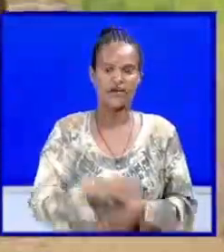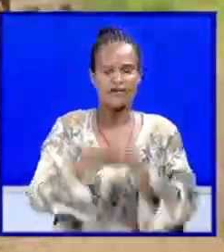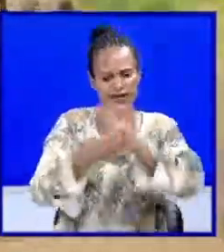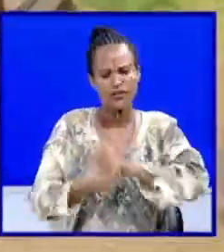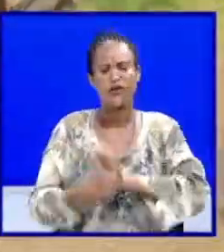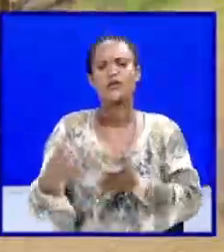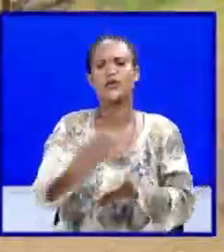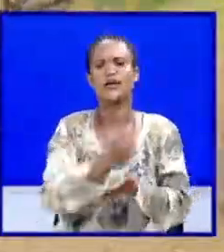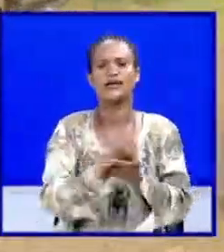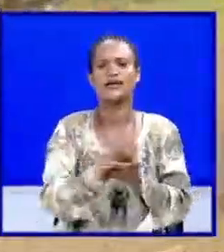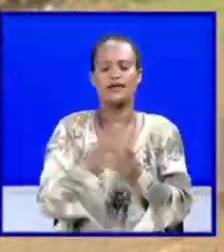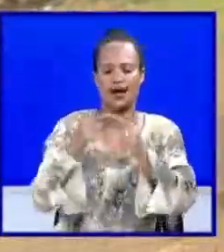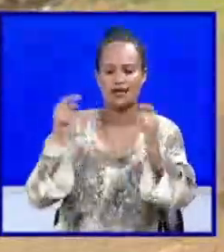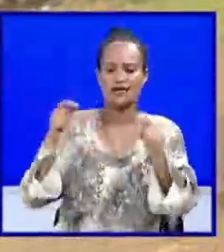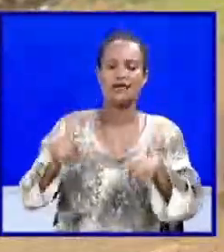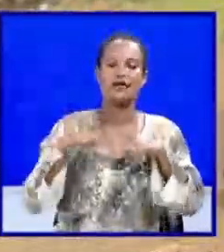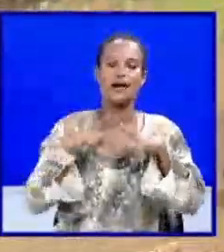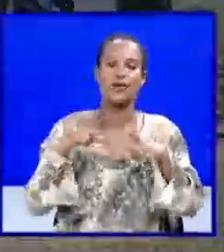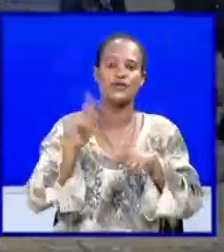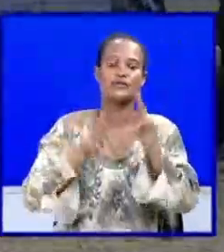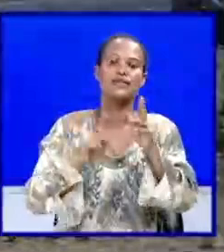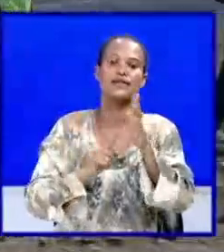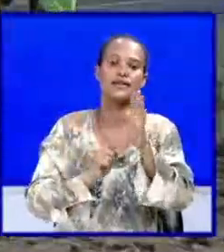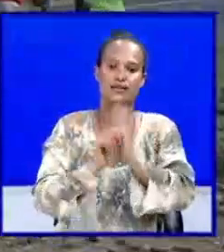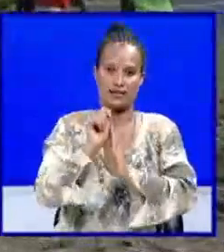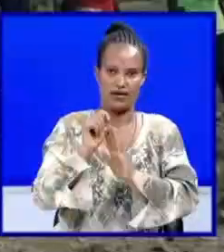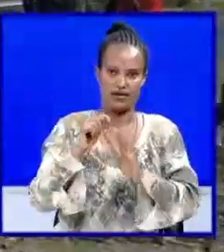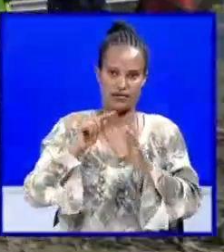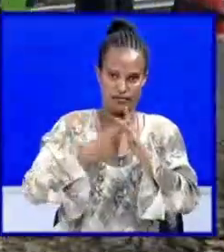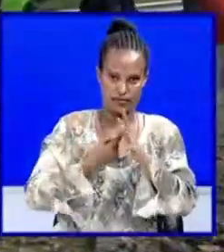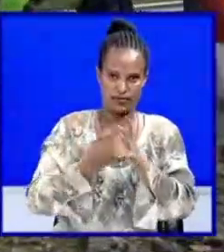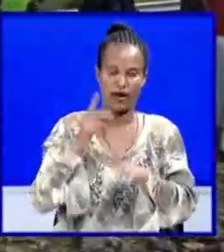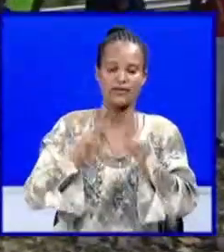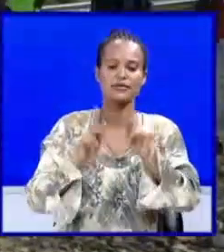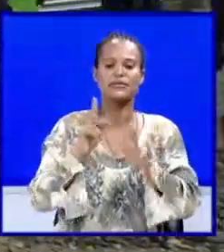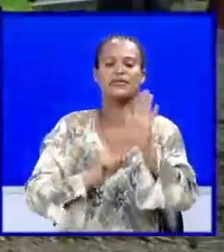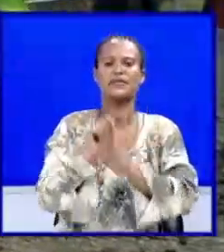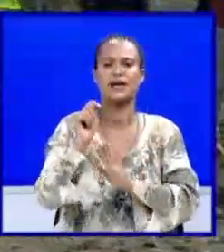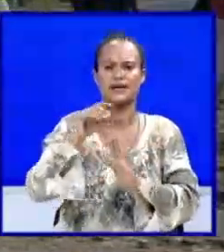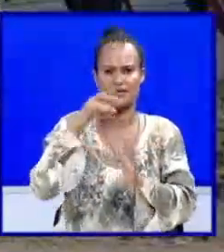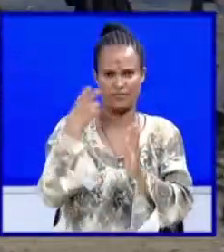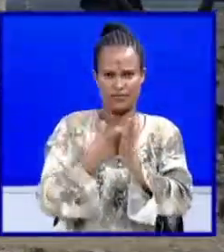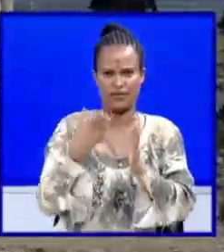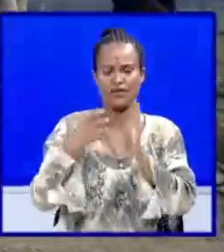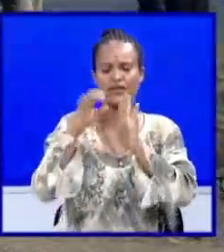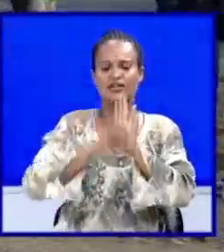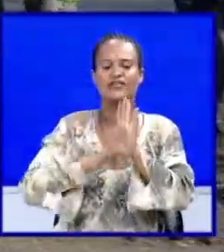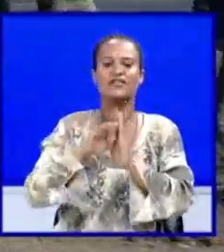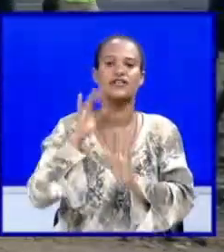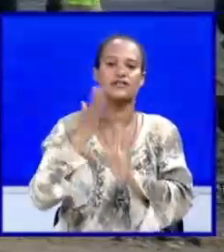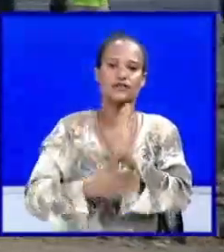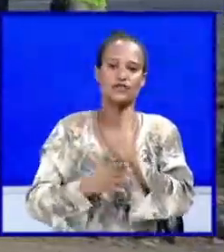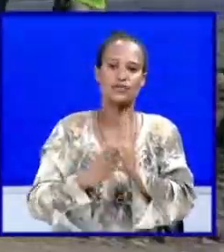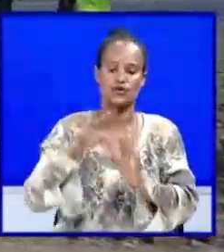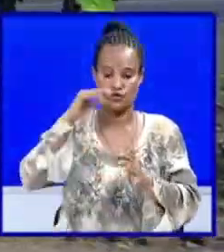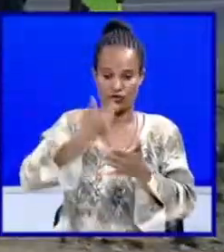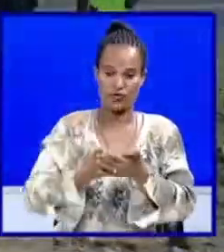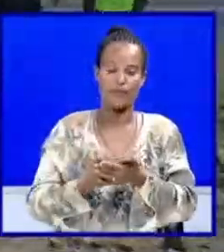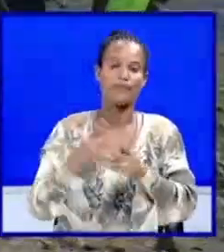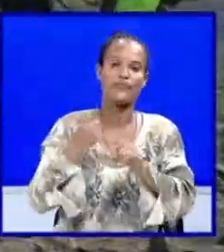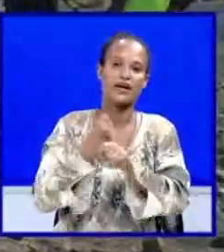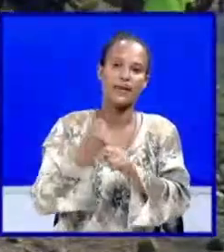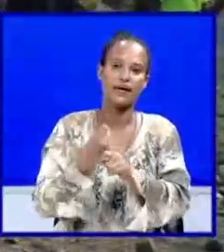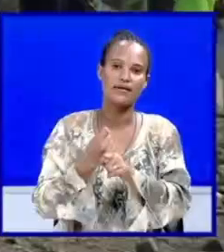ሽሽታውያንን ወረርትን አንጻር ህላወ ህዝቢ ትግራይ ተላዒሎም ኣብ ልዕሊ ህዝቢ ትግራይ ማእለያ ዘይብሉ ግፍዒ ስለ ዝፈፀሙ ደቆም ብተግባር